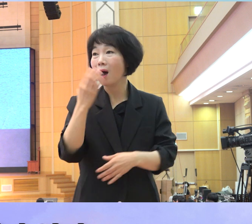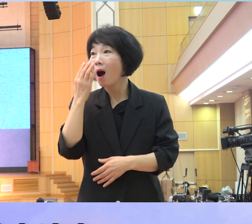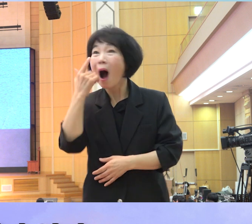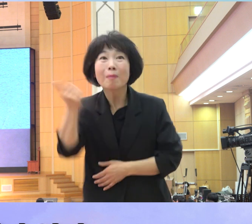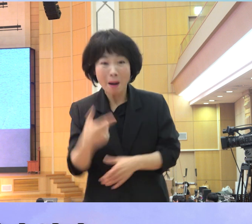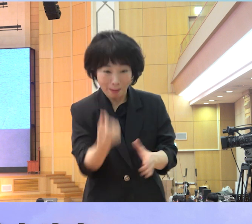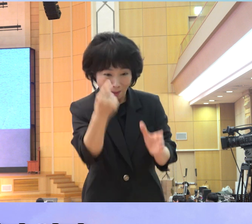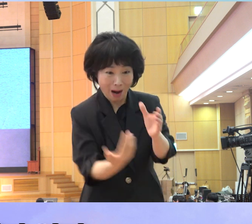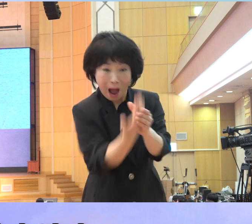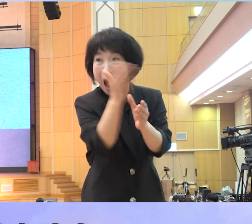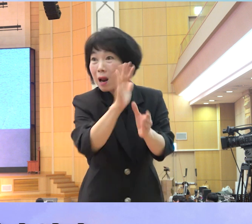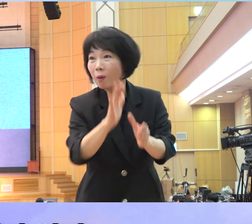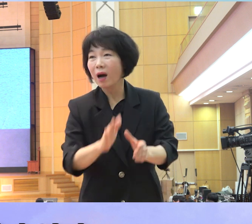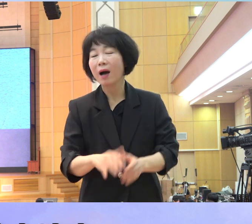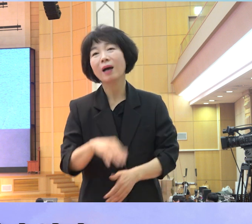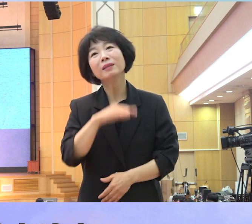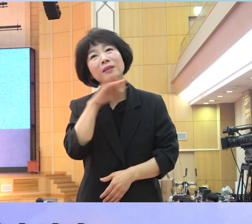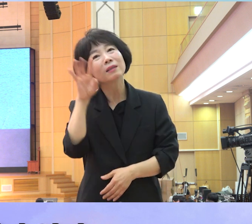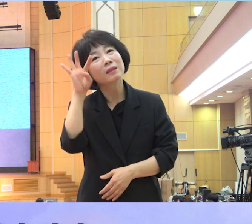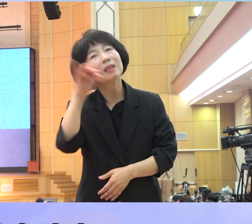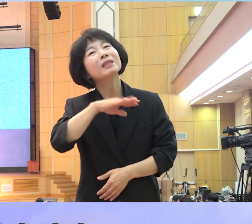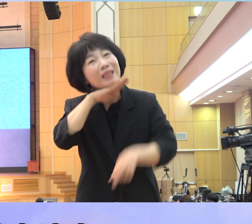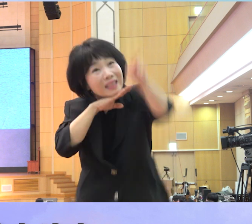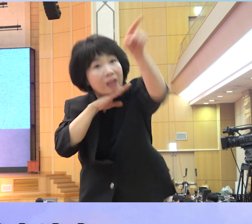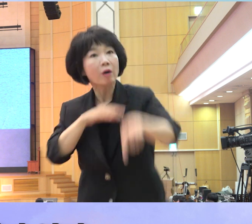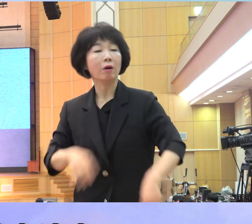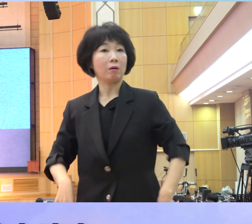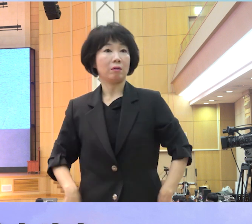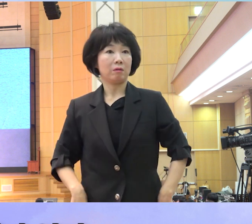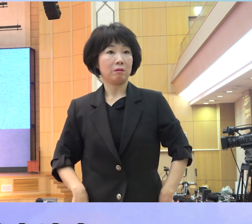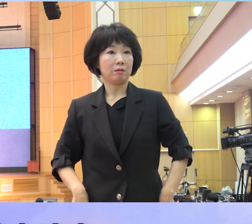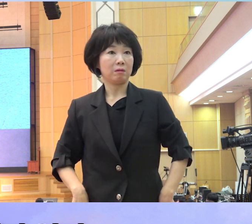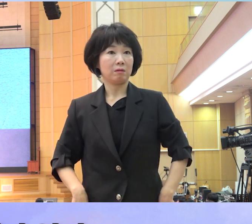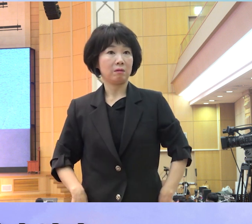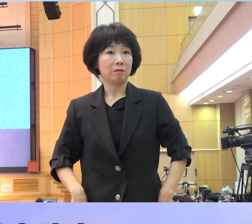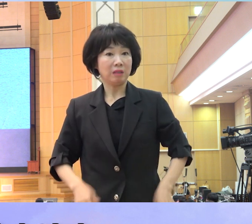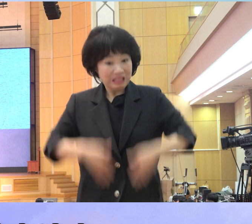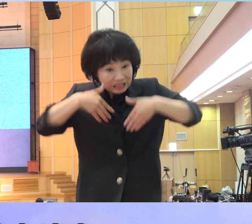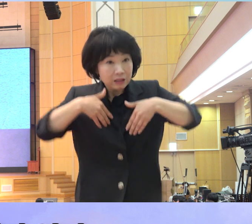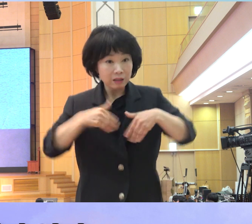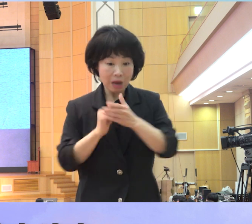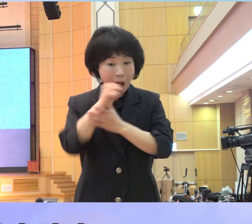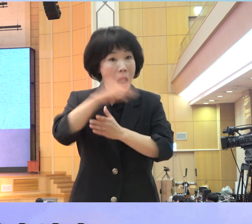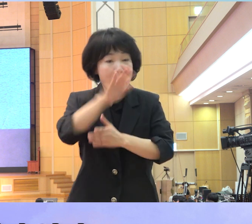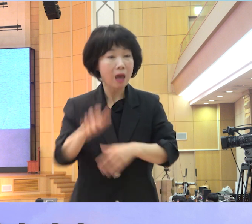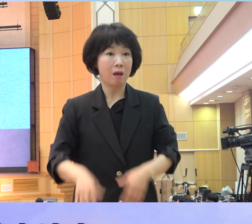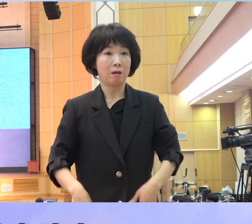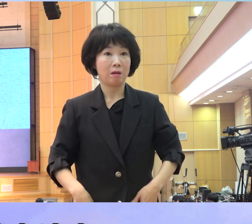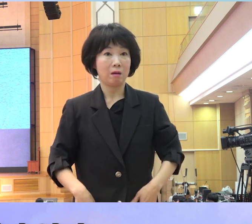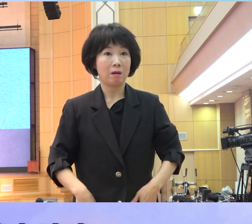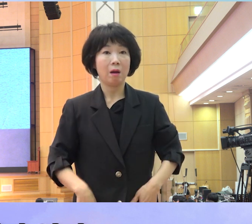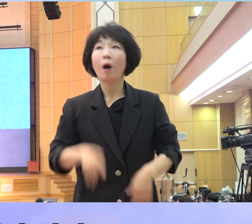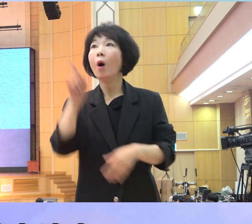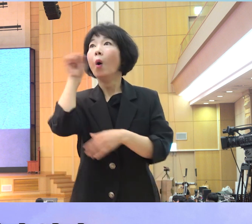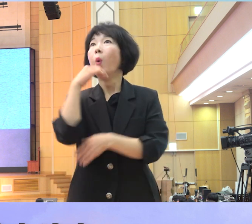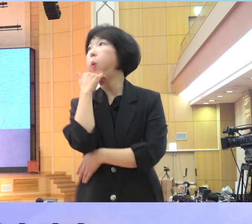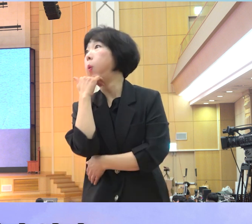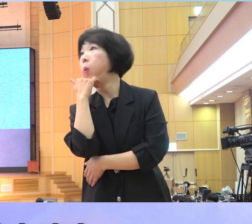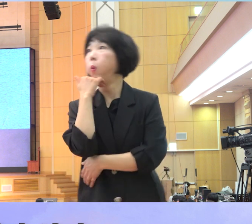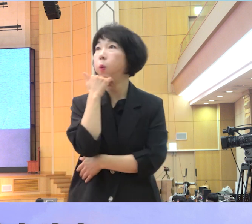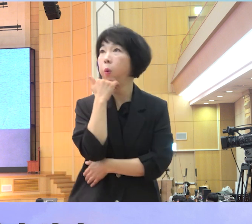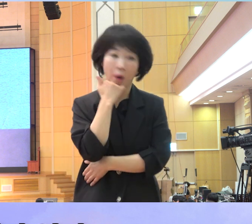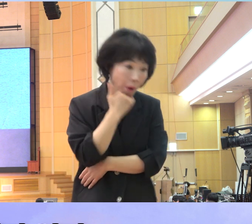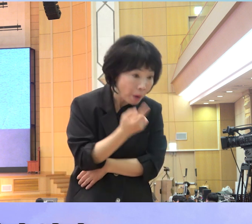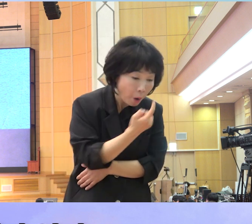당장은 안 자라지. 좀 지나야 돼. 다음 날 지났는데 왜 토마토 안 자라? 시간 더 지나야